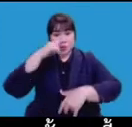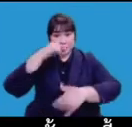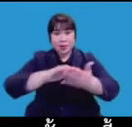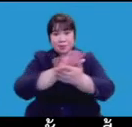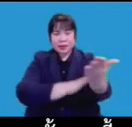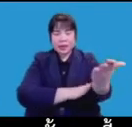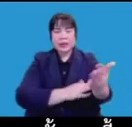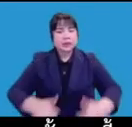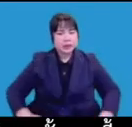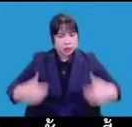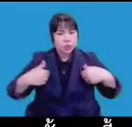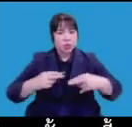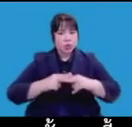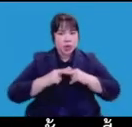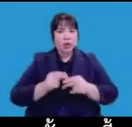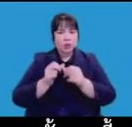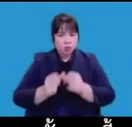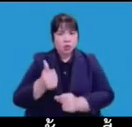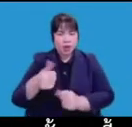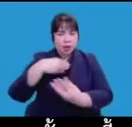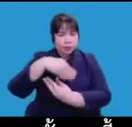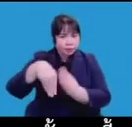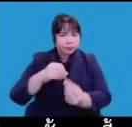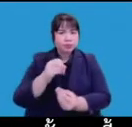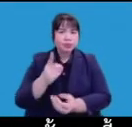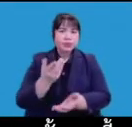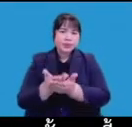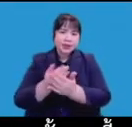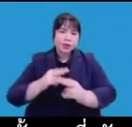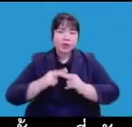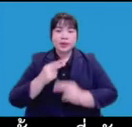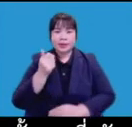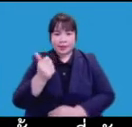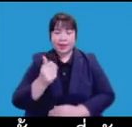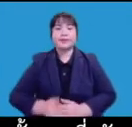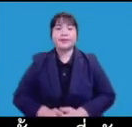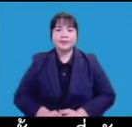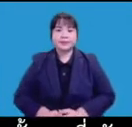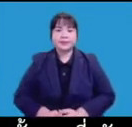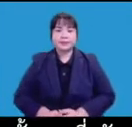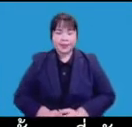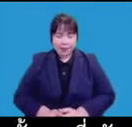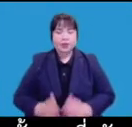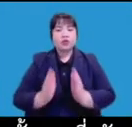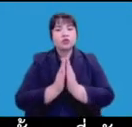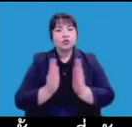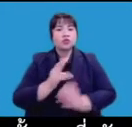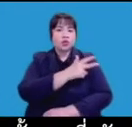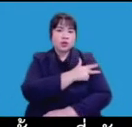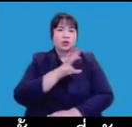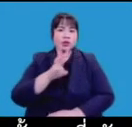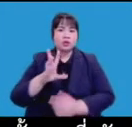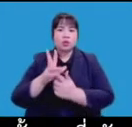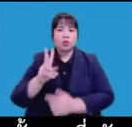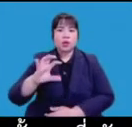เนี่ยมีความมั่นคงมั่งคั่งและก็ยั่งยืนในชีวิตแล้วก็มีความสุขครับผมครับ ครับผมขอขอบคุณดร.วันฉัตรมากนะครับ